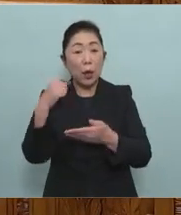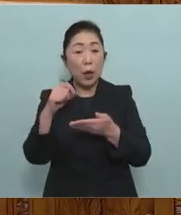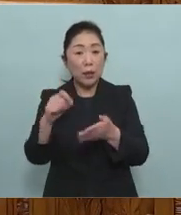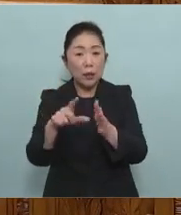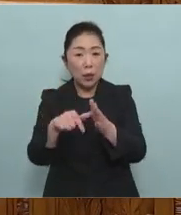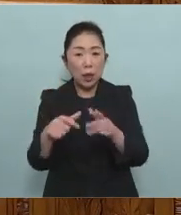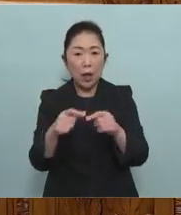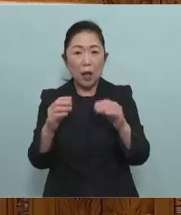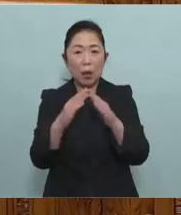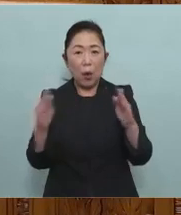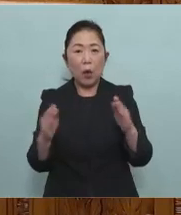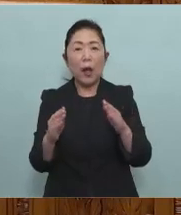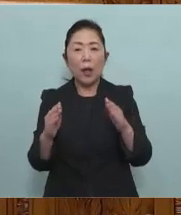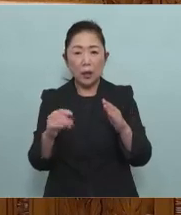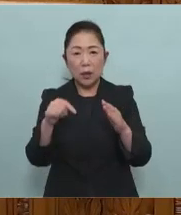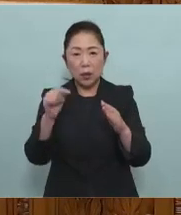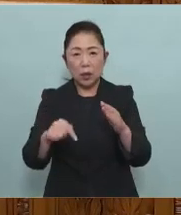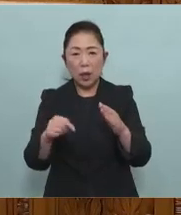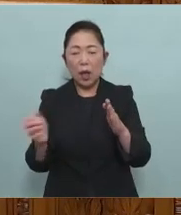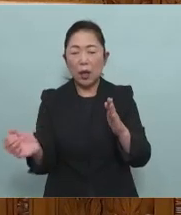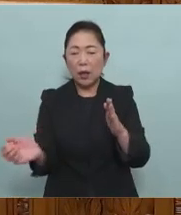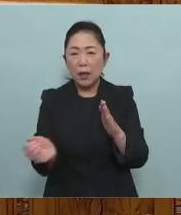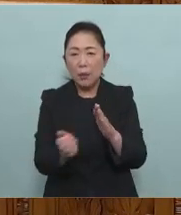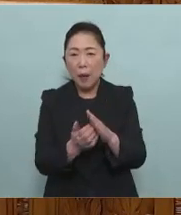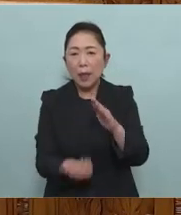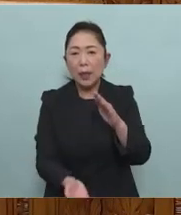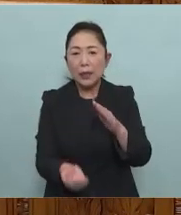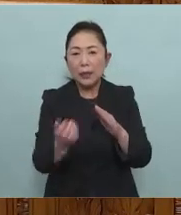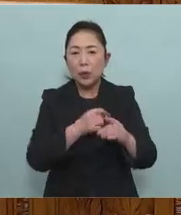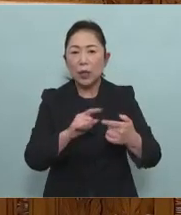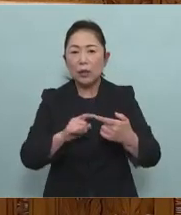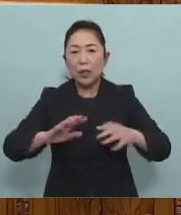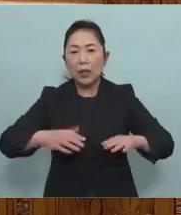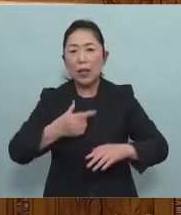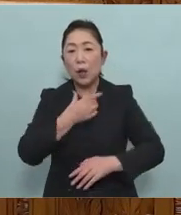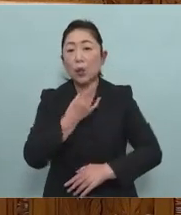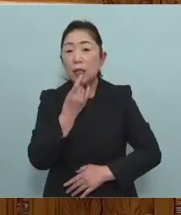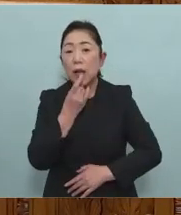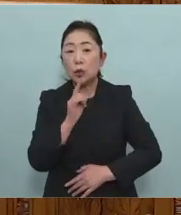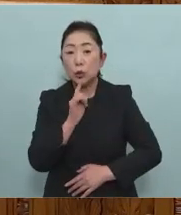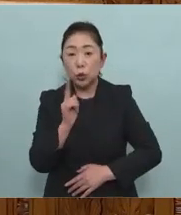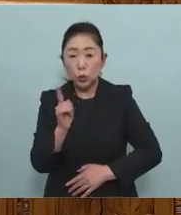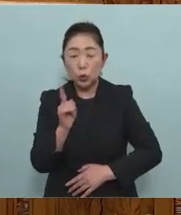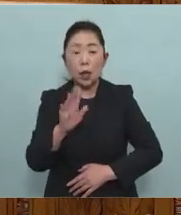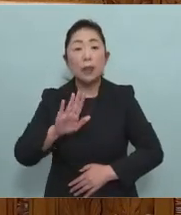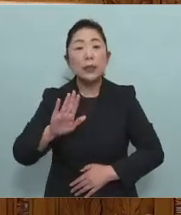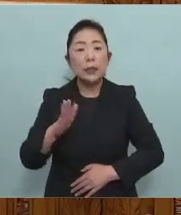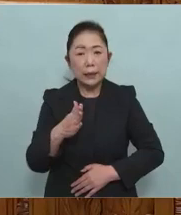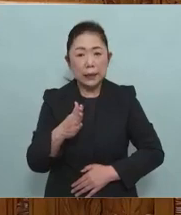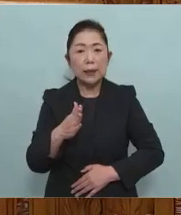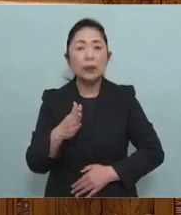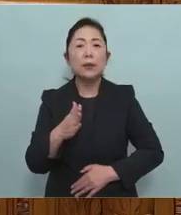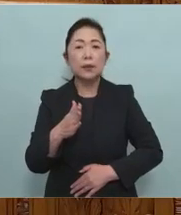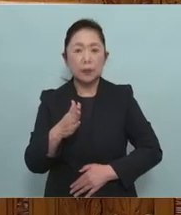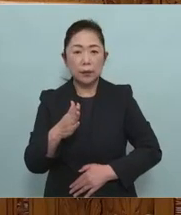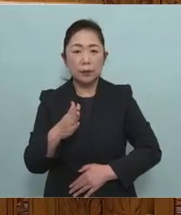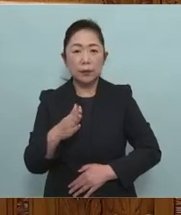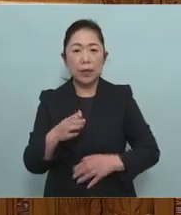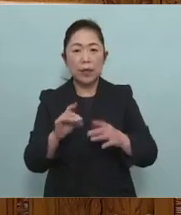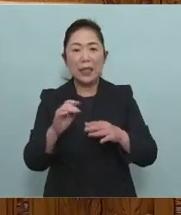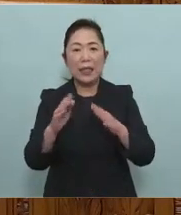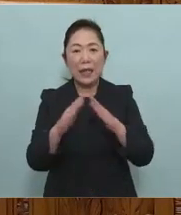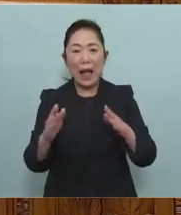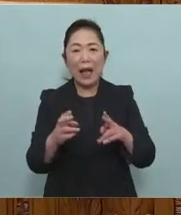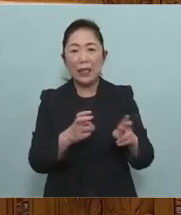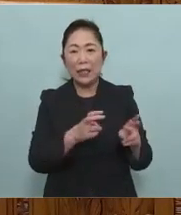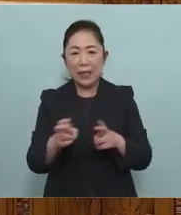において、これまで以上に積極的な議論を期待すると述べられました。しかし、議会制民主主義を踏みに